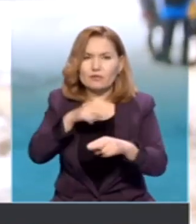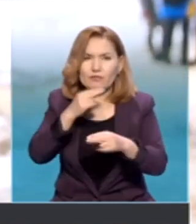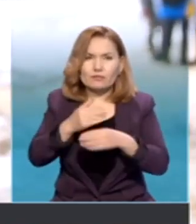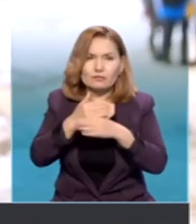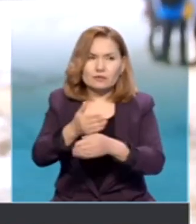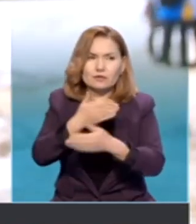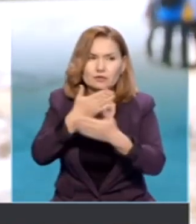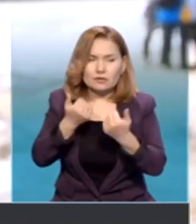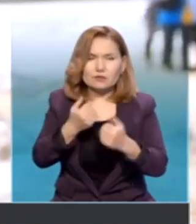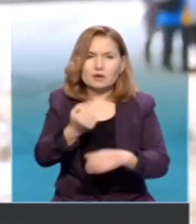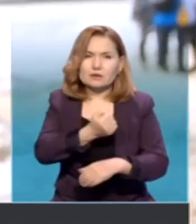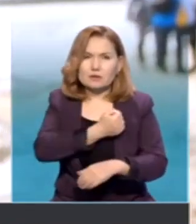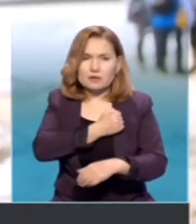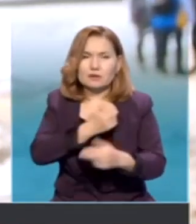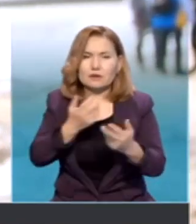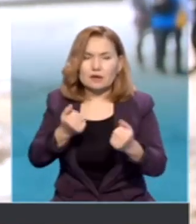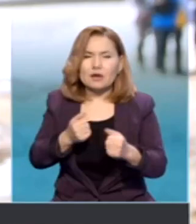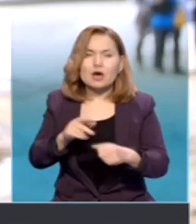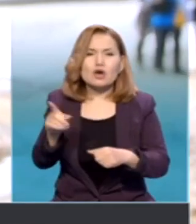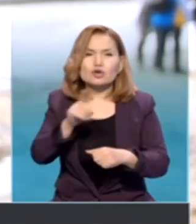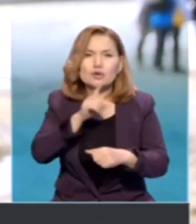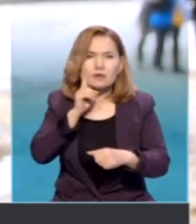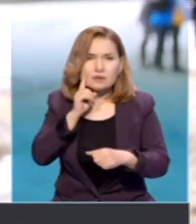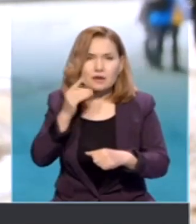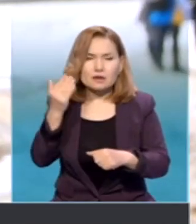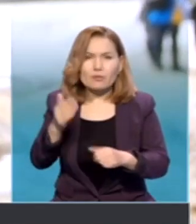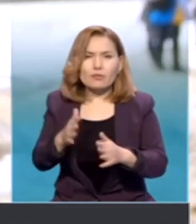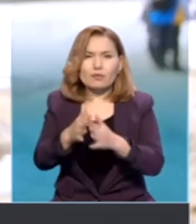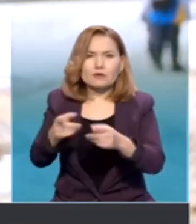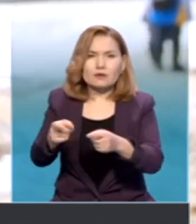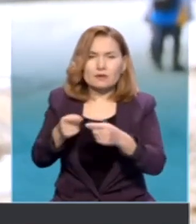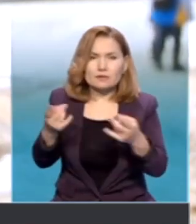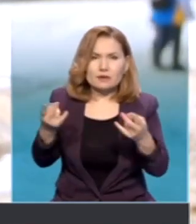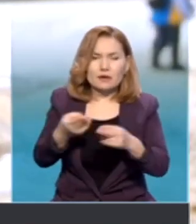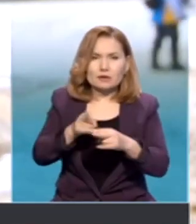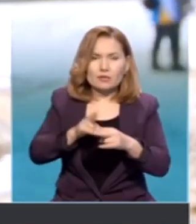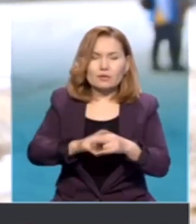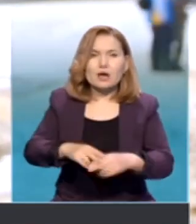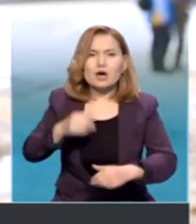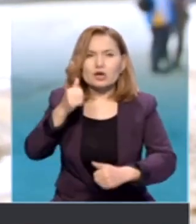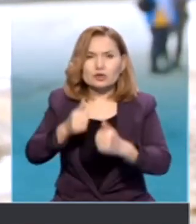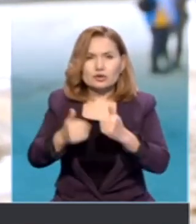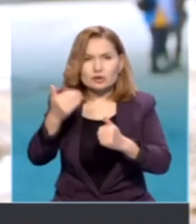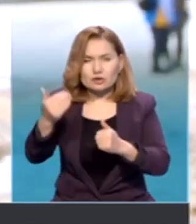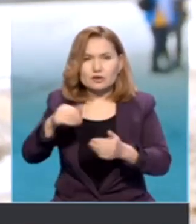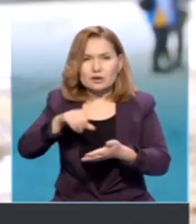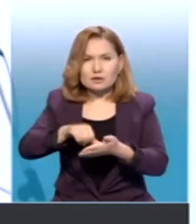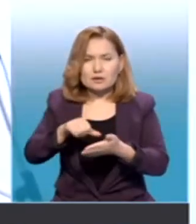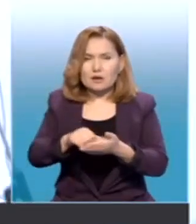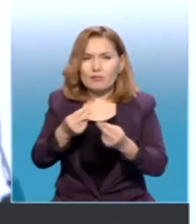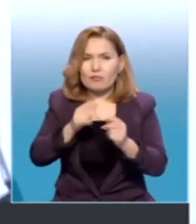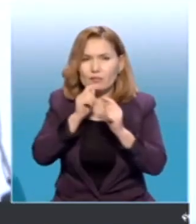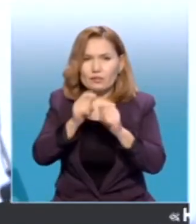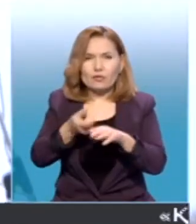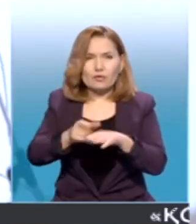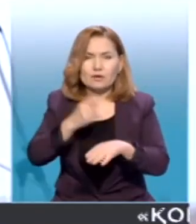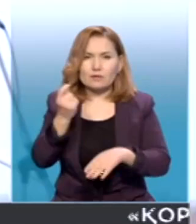бөлмейді. Сондықтан да мына жарыстарда да мысалға оның тігілетін бәйгелер, жүлделер онша көп болмайды.